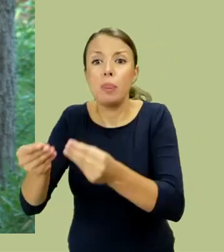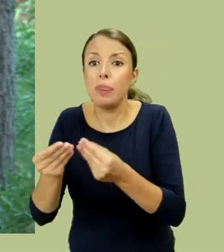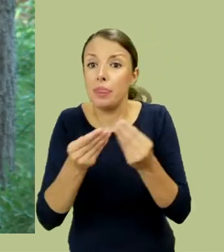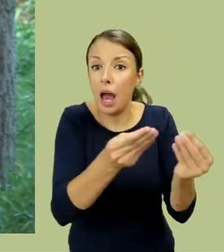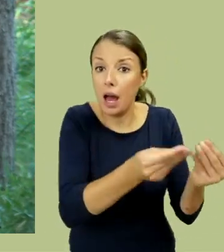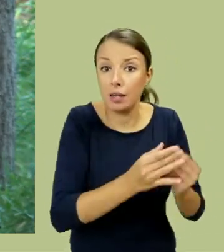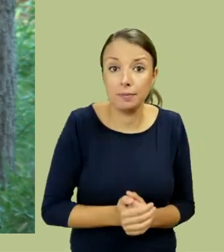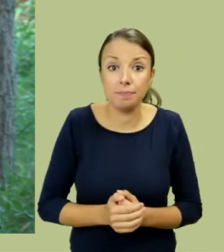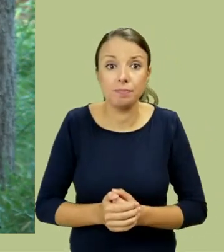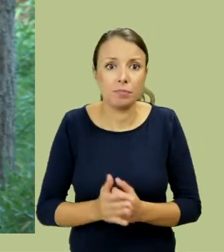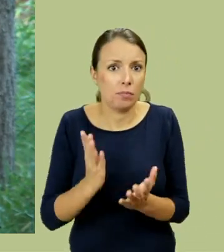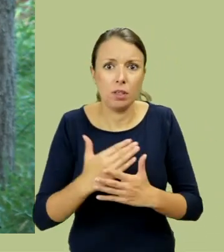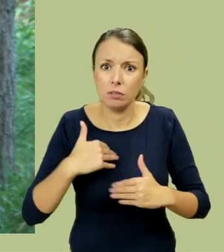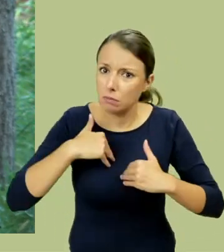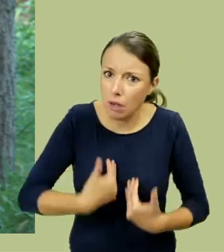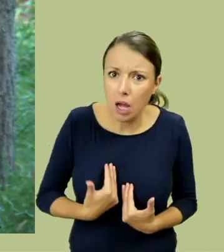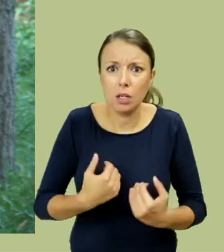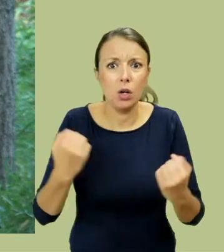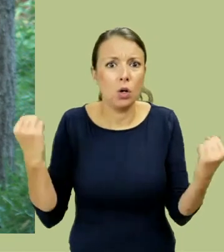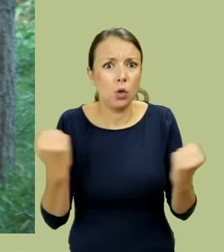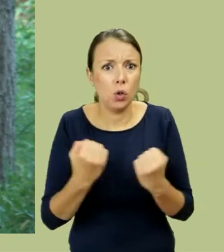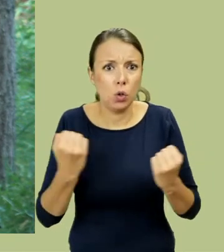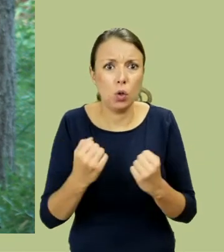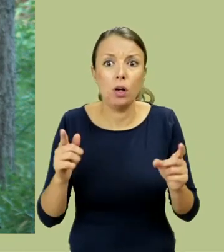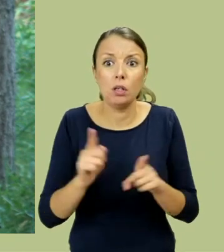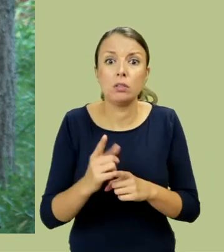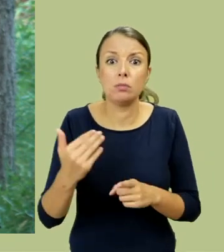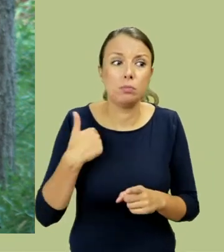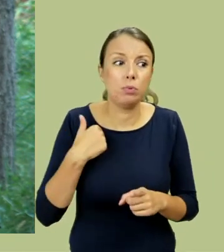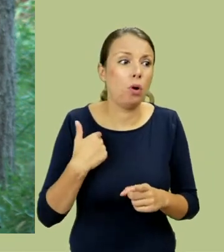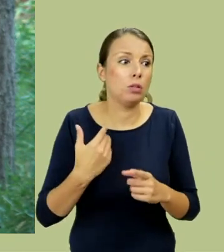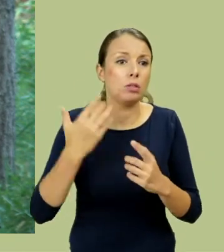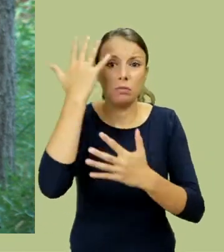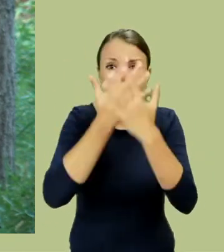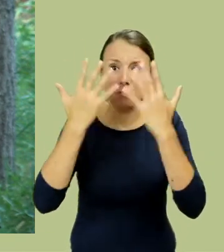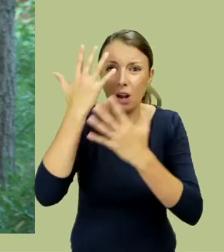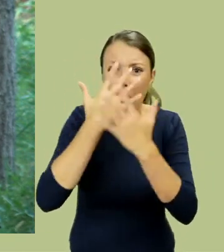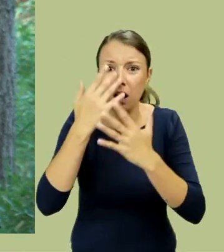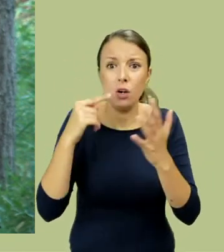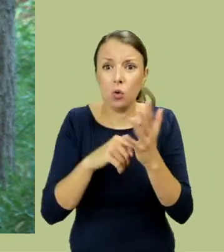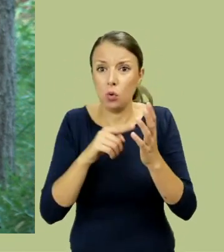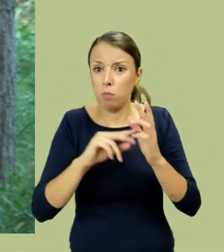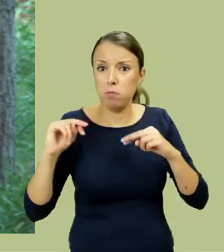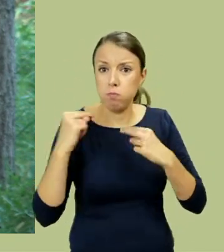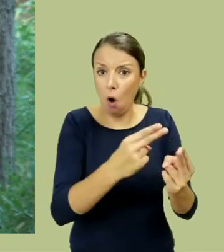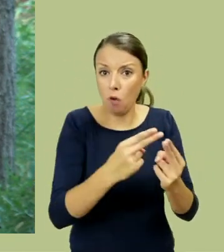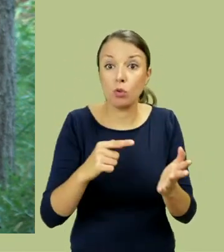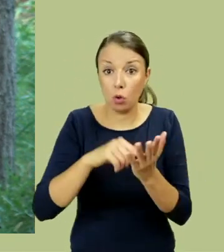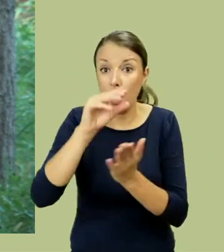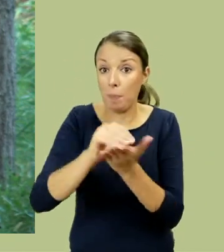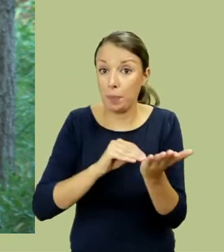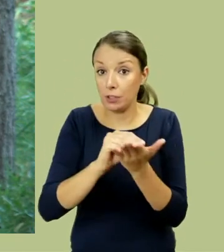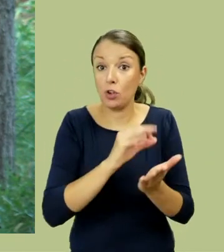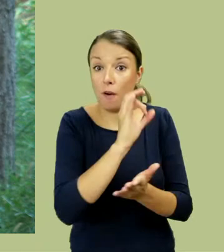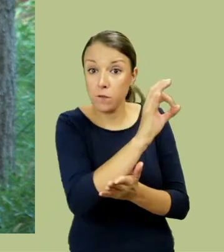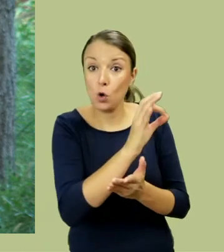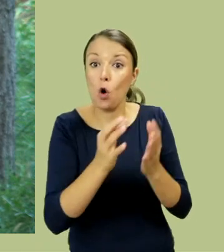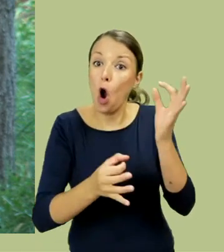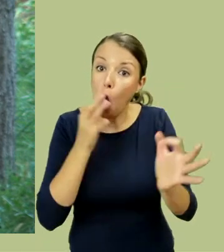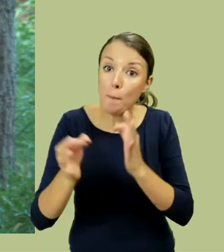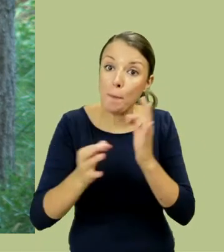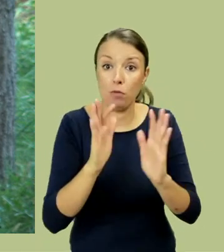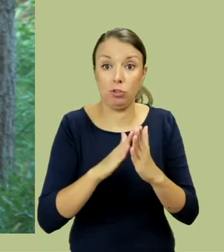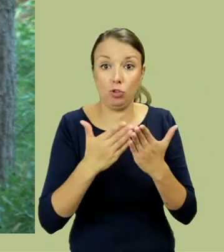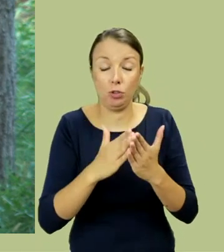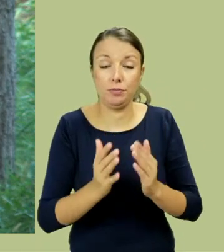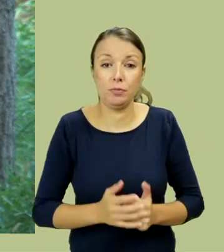ten łup, że miała majaki po drodze. Tak opisuje to w swoich wspomnieniach, więc to jest taki też dowód na to, jak bardzo